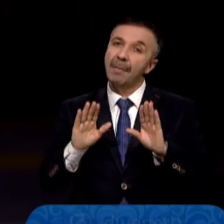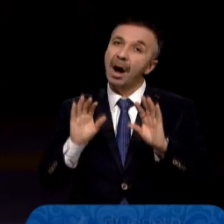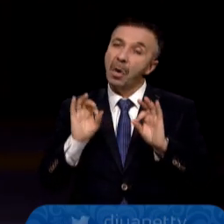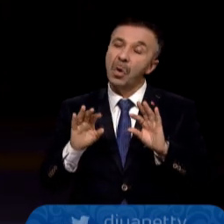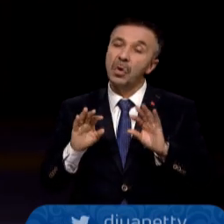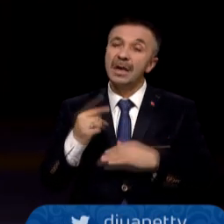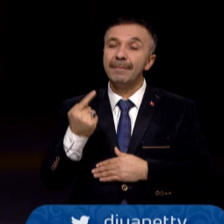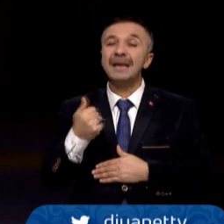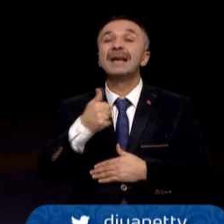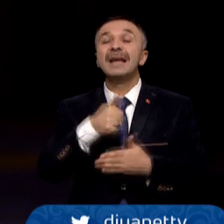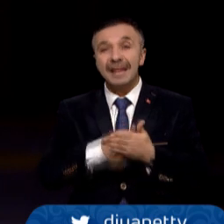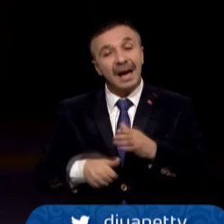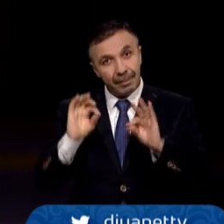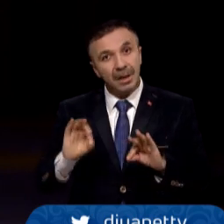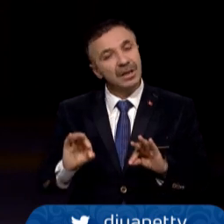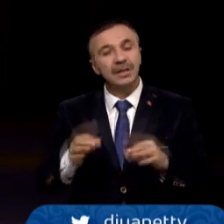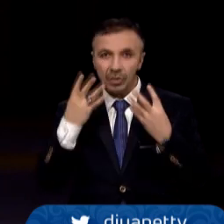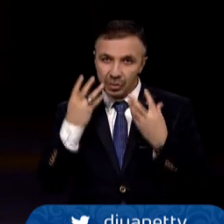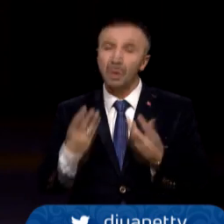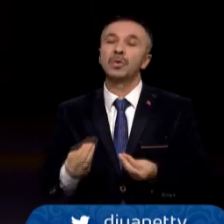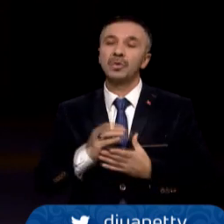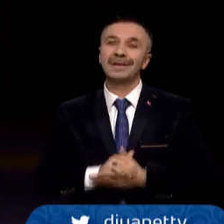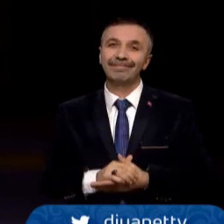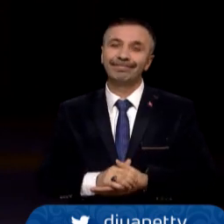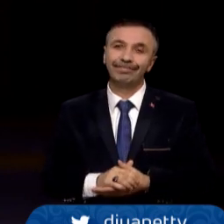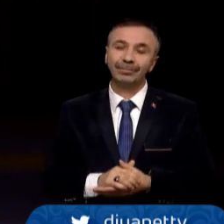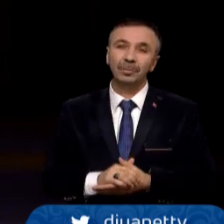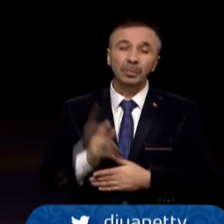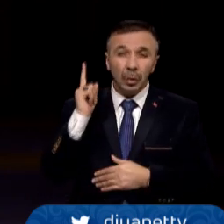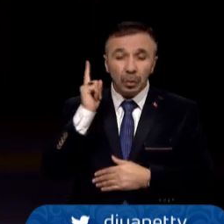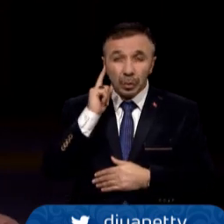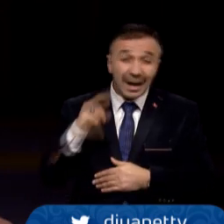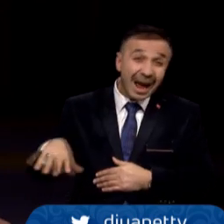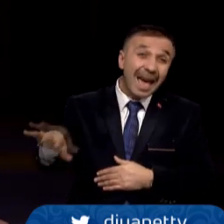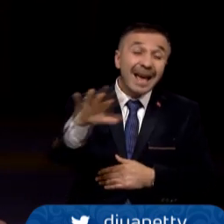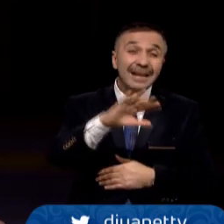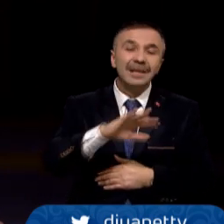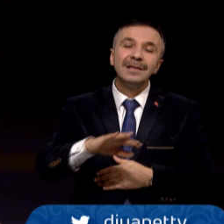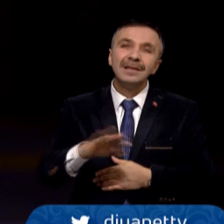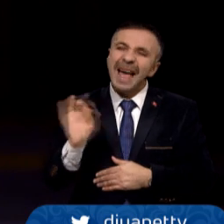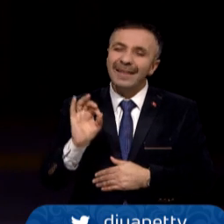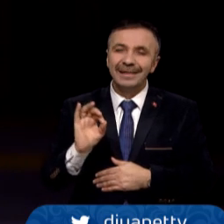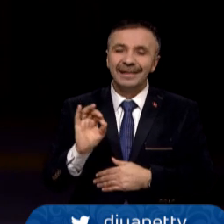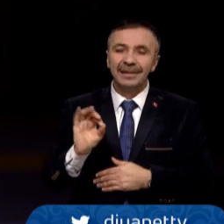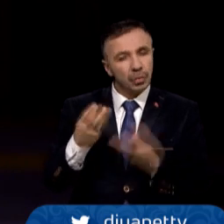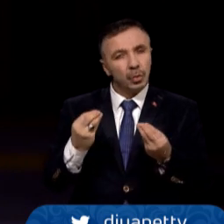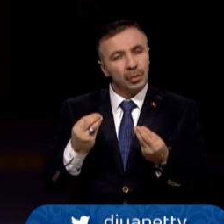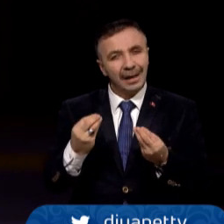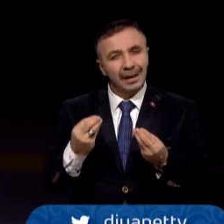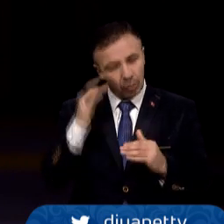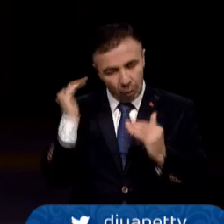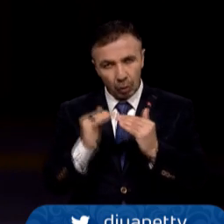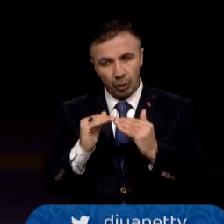ama öyle bir tarih başlangıcımız olsun ki bu duyan Herkesinki Evet